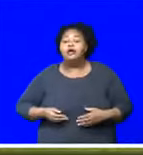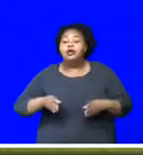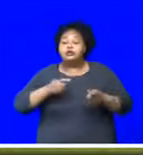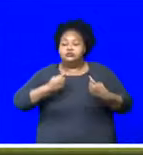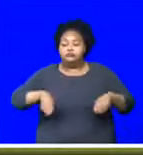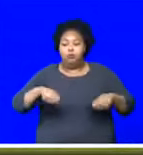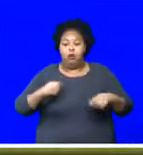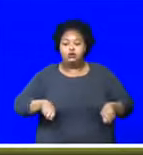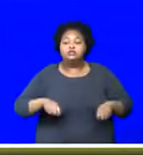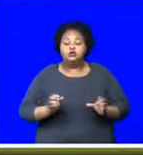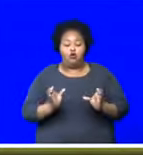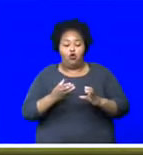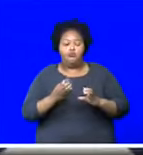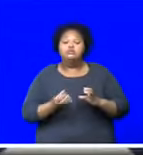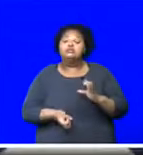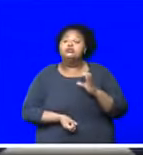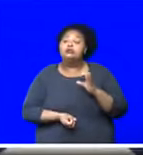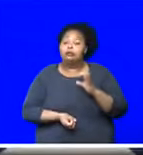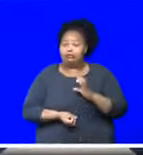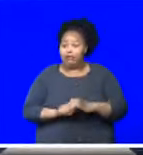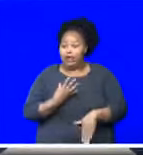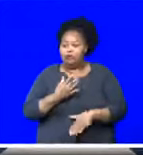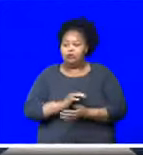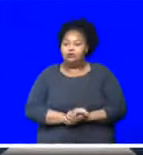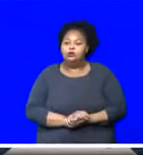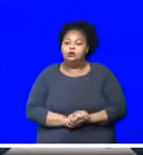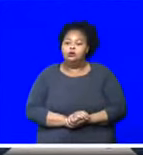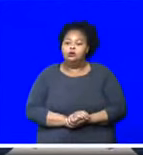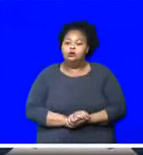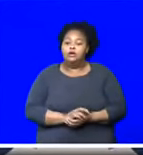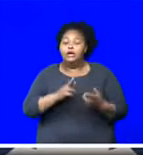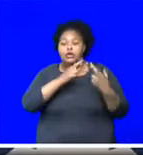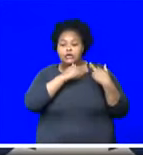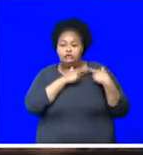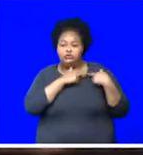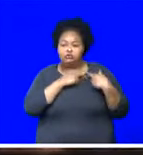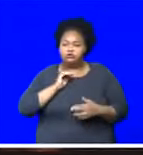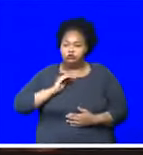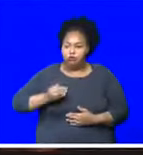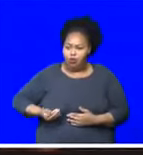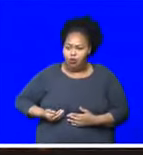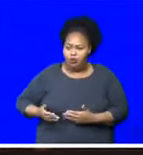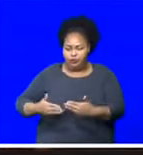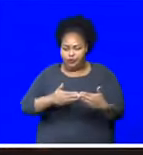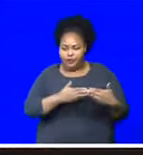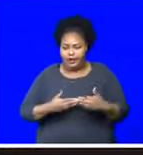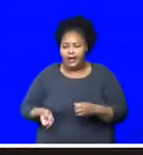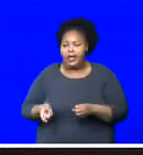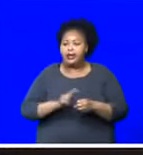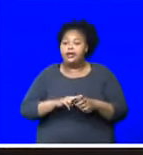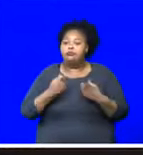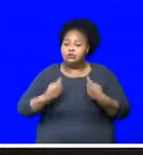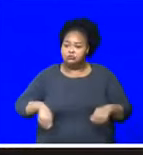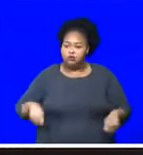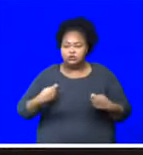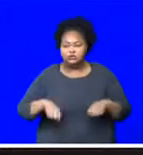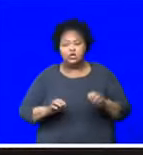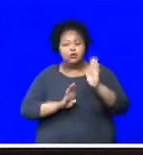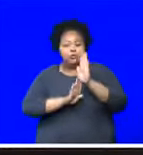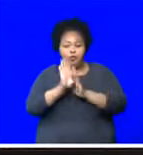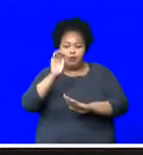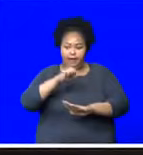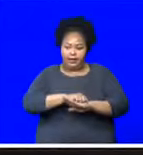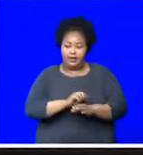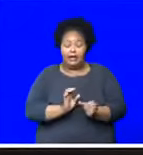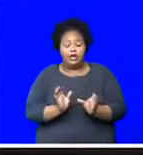imvu letahlukahlukene tekuzama kuthuthukisa bomake ukuthi nabo banakekeleke bahambe embili kuto temidlalo lapha eveni.